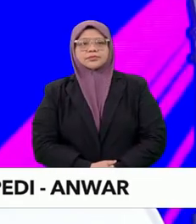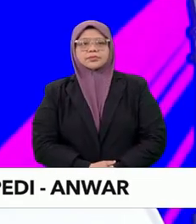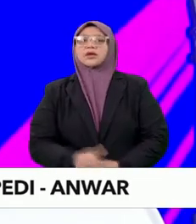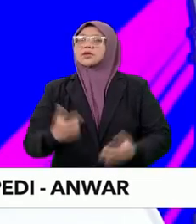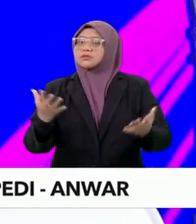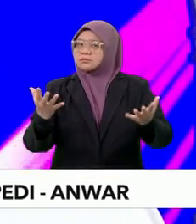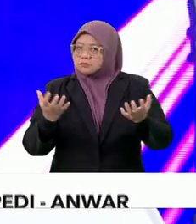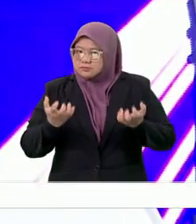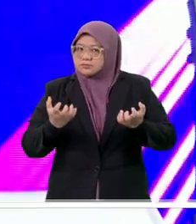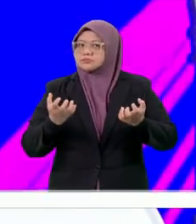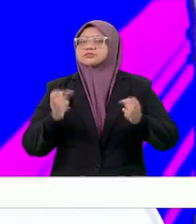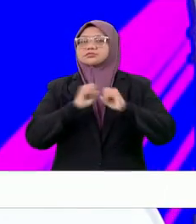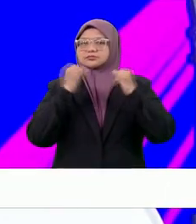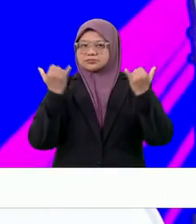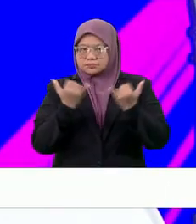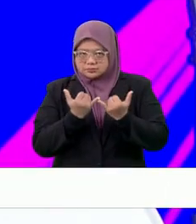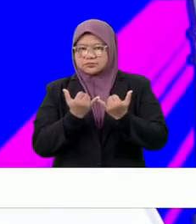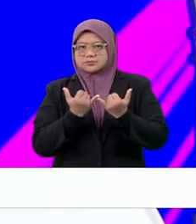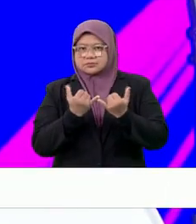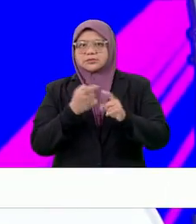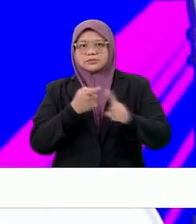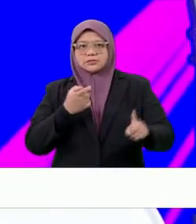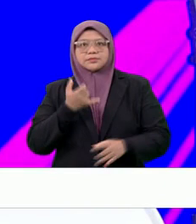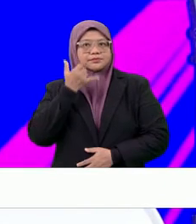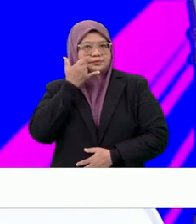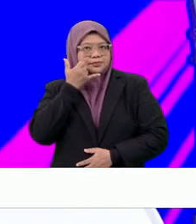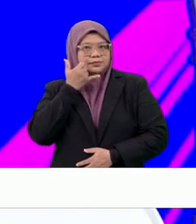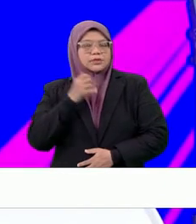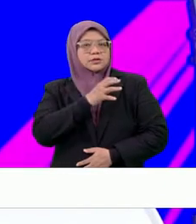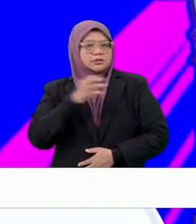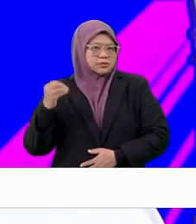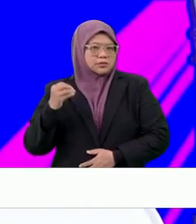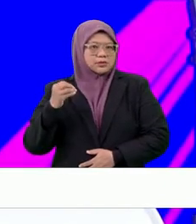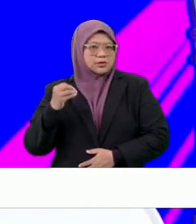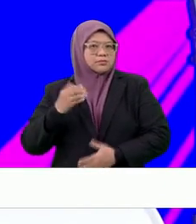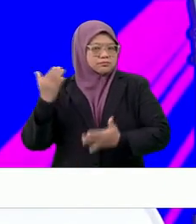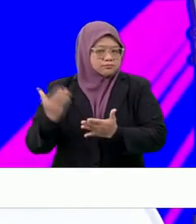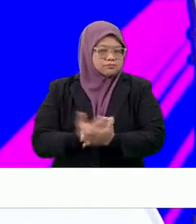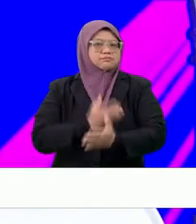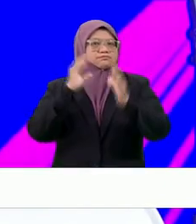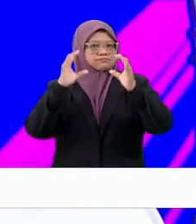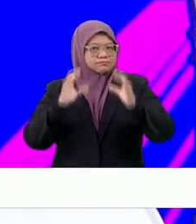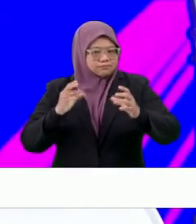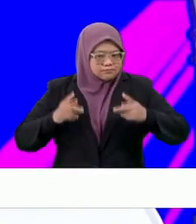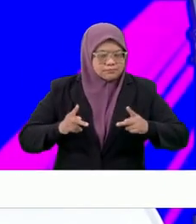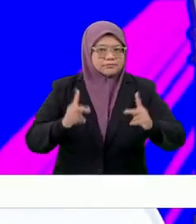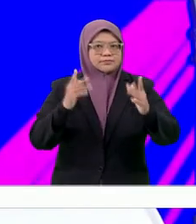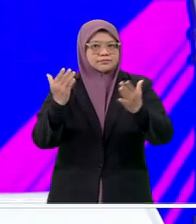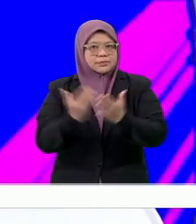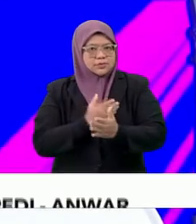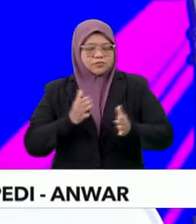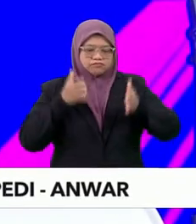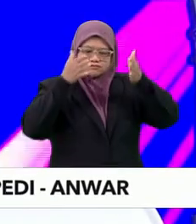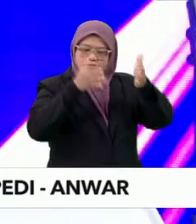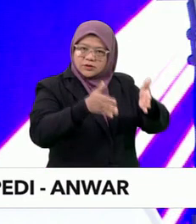mahu syarikat-syarikat telekomunikasi dengan nasakan baru dengan peluang-peluang baru beri